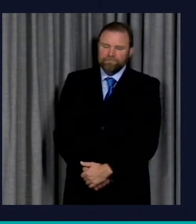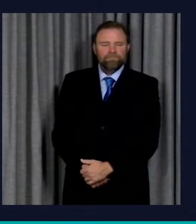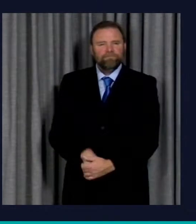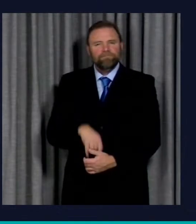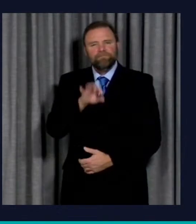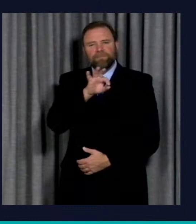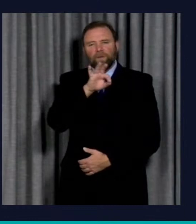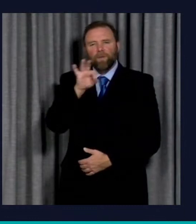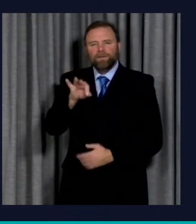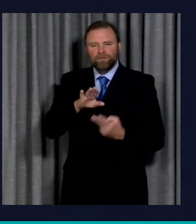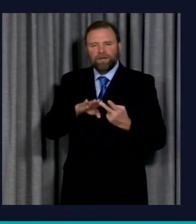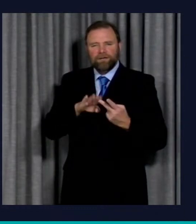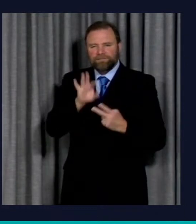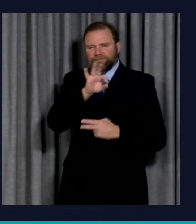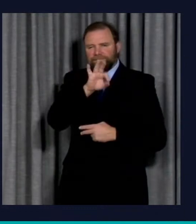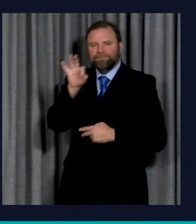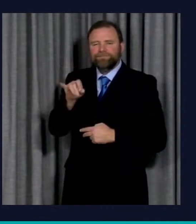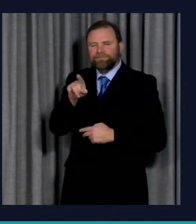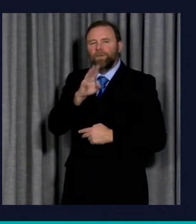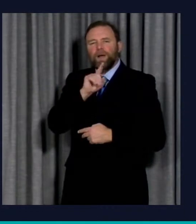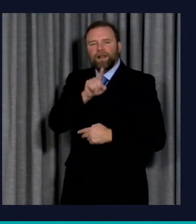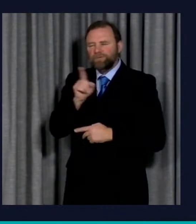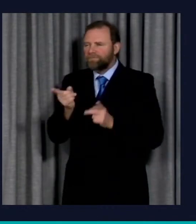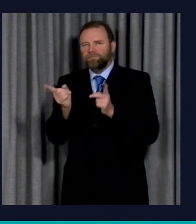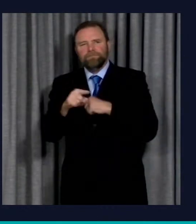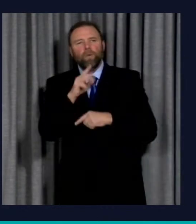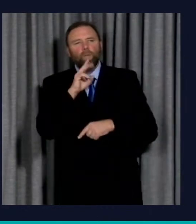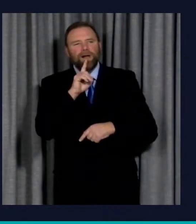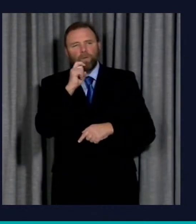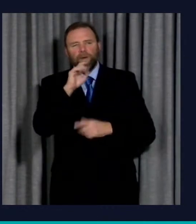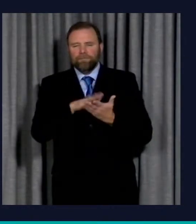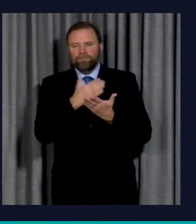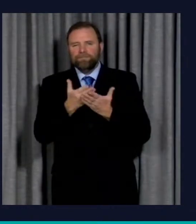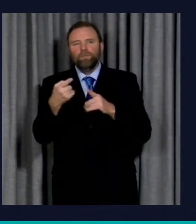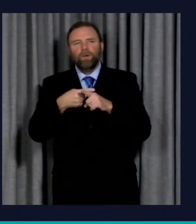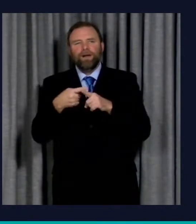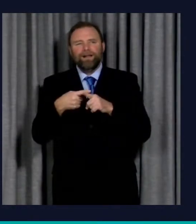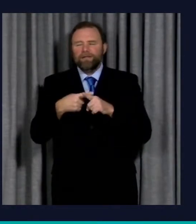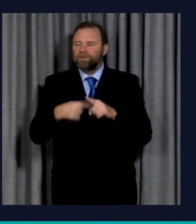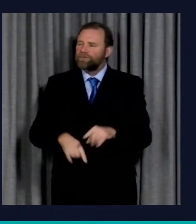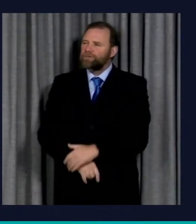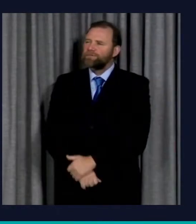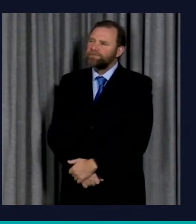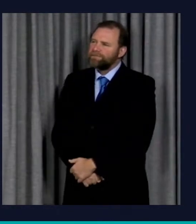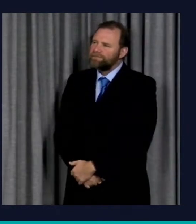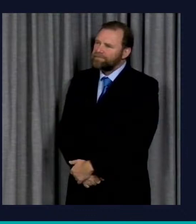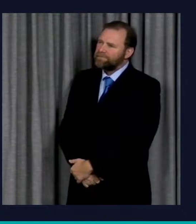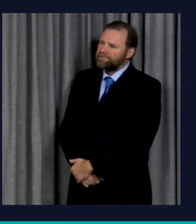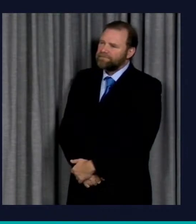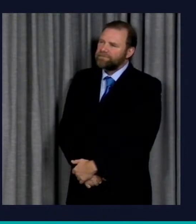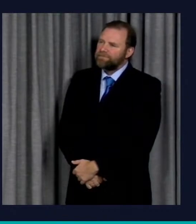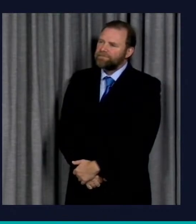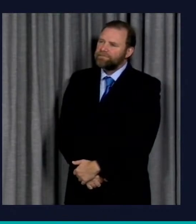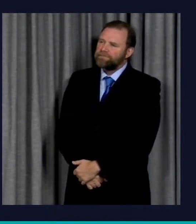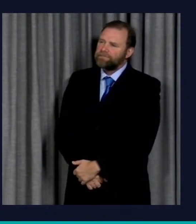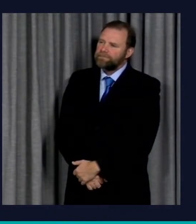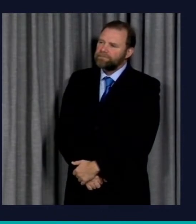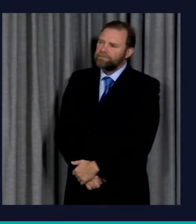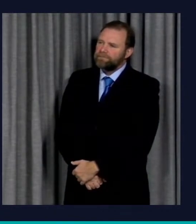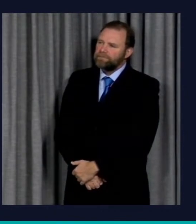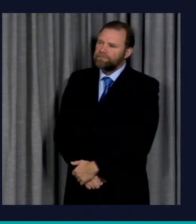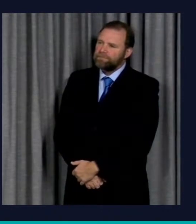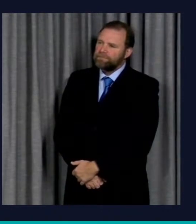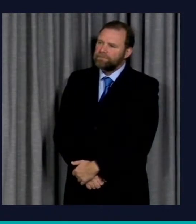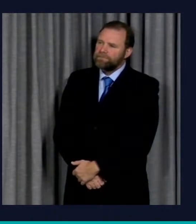gael. So, mynd trwy y restr o cwestiynau dwi wedi setio mas heddi. Yn